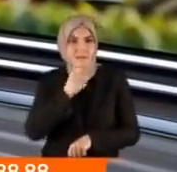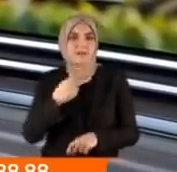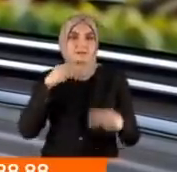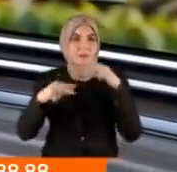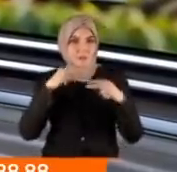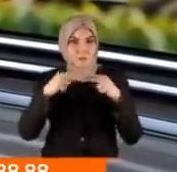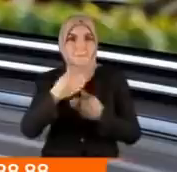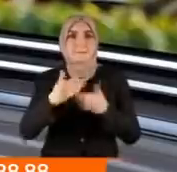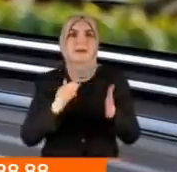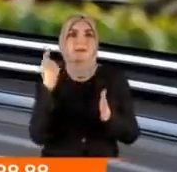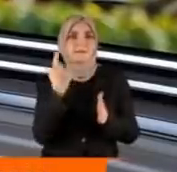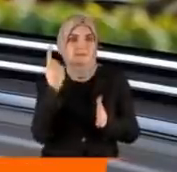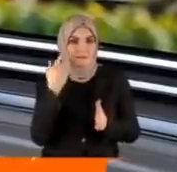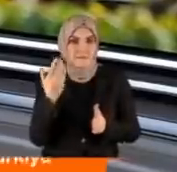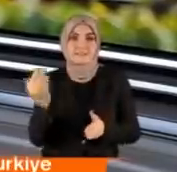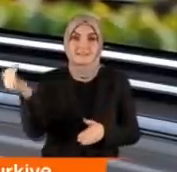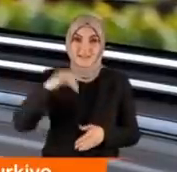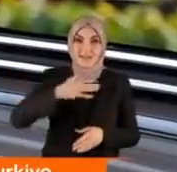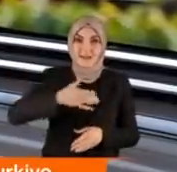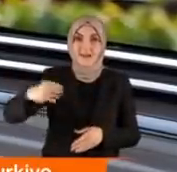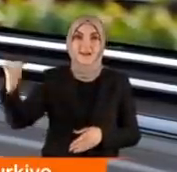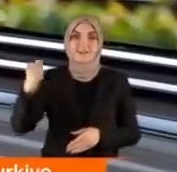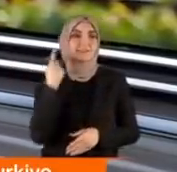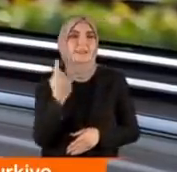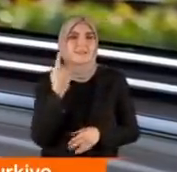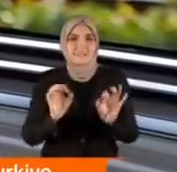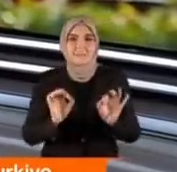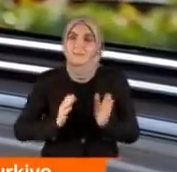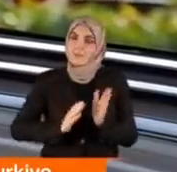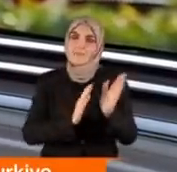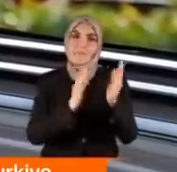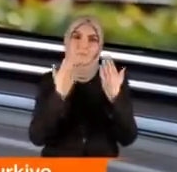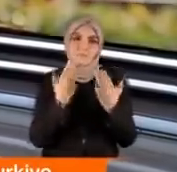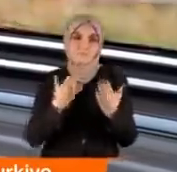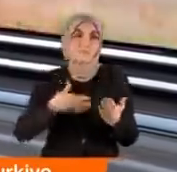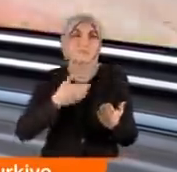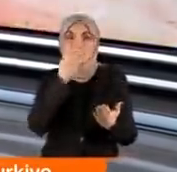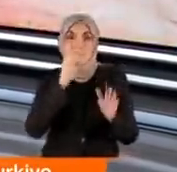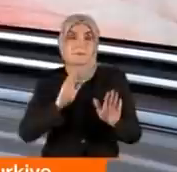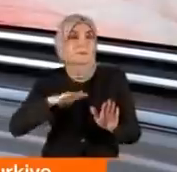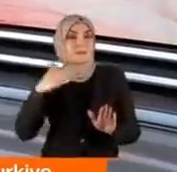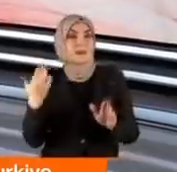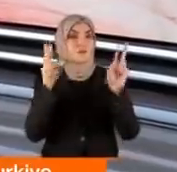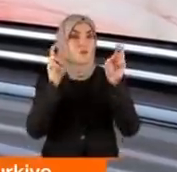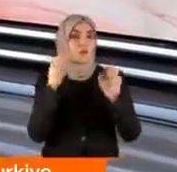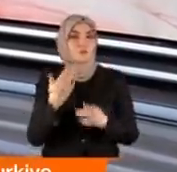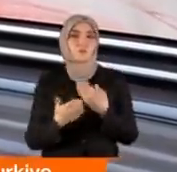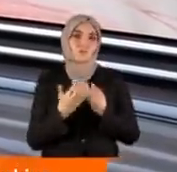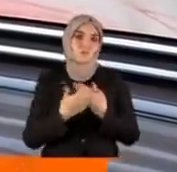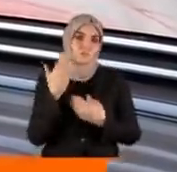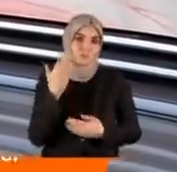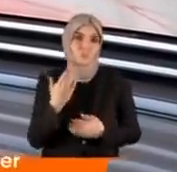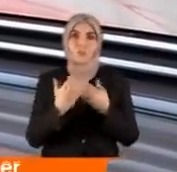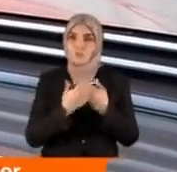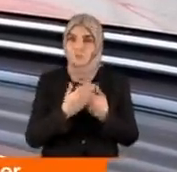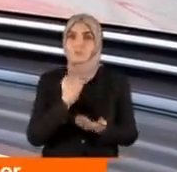servis ve gel al hizmetlerine hali hazırdaki gibi devam edebilecekler. Merakla beklenen bir diğer konu da düğünlerdi.